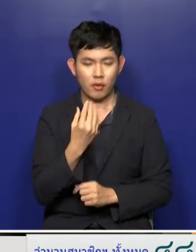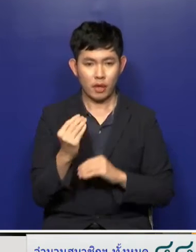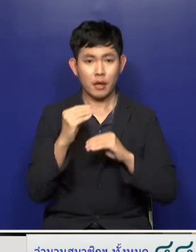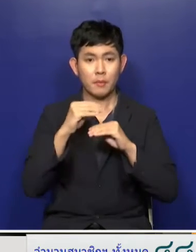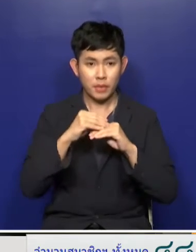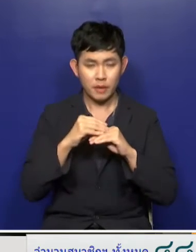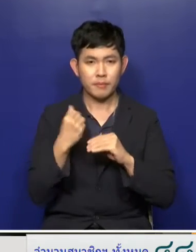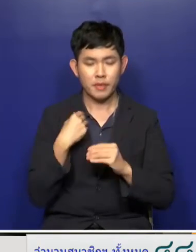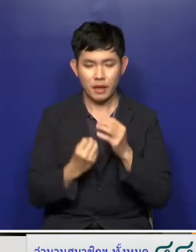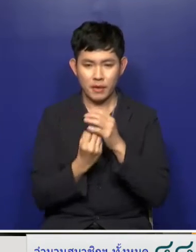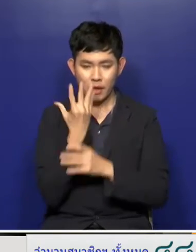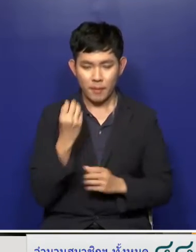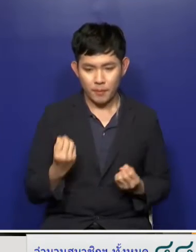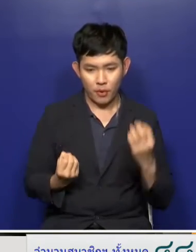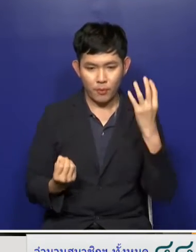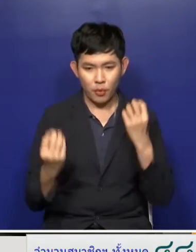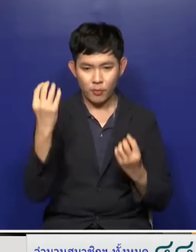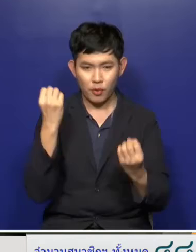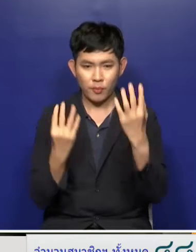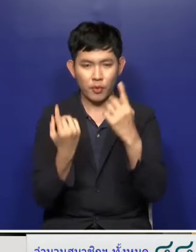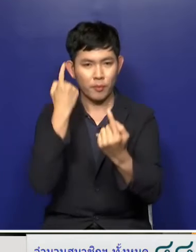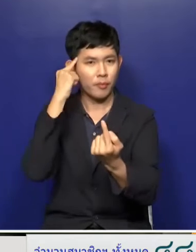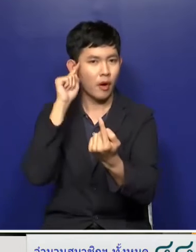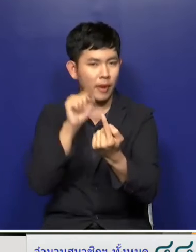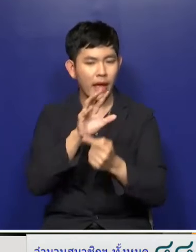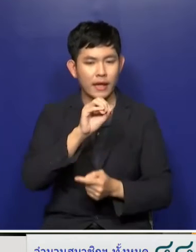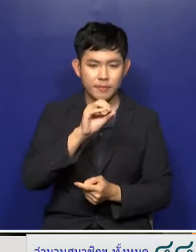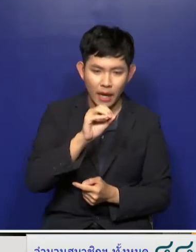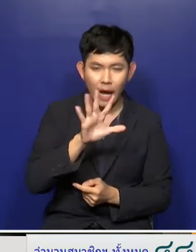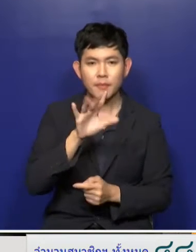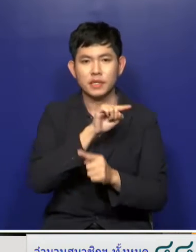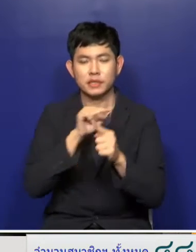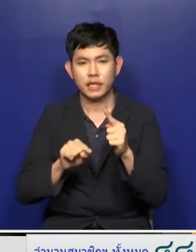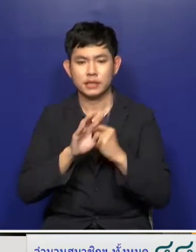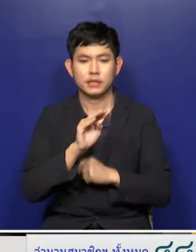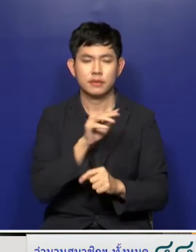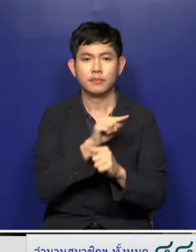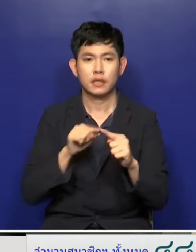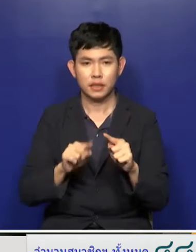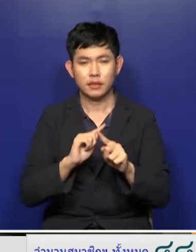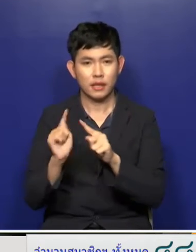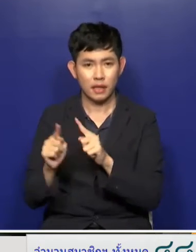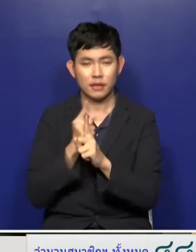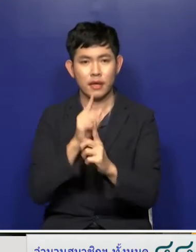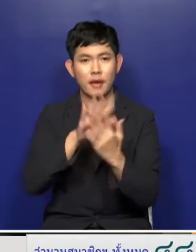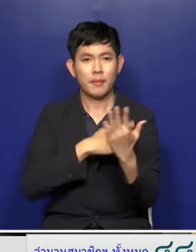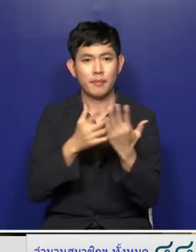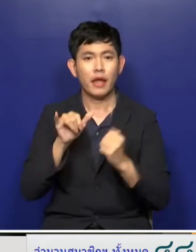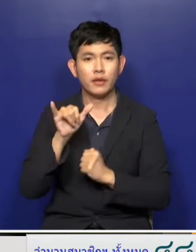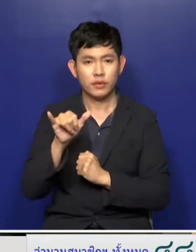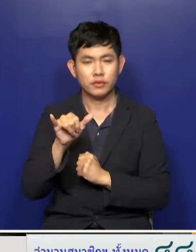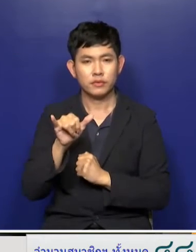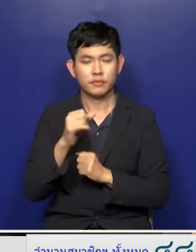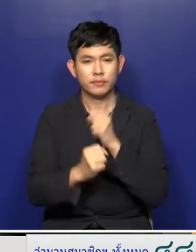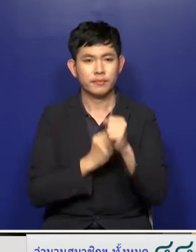ป่าไม้ให้ได้ตามแ้องหมาย 55% 40% อะไรนี่ นะครับในยุสตราสาที่ 20